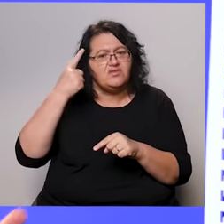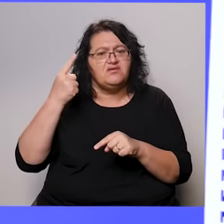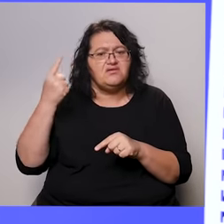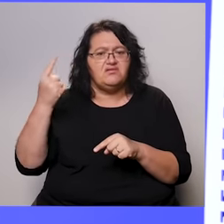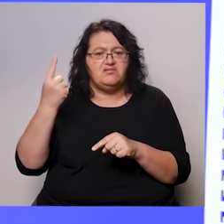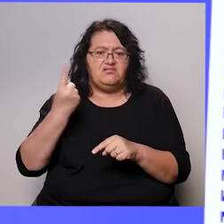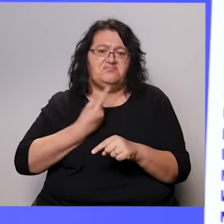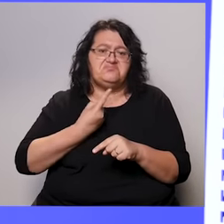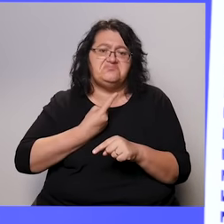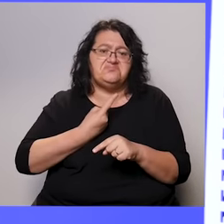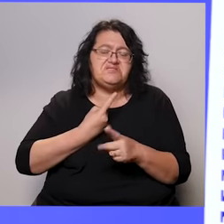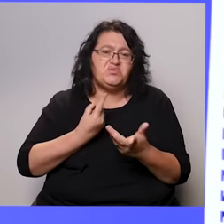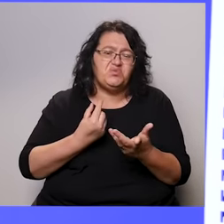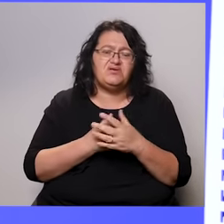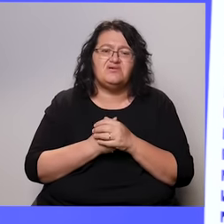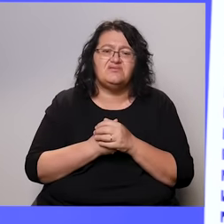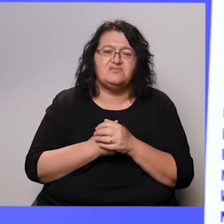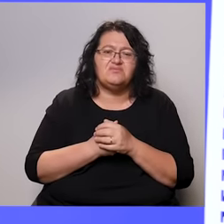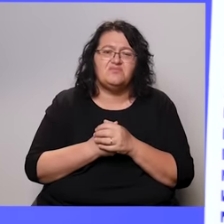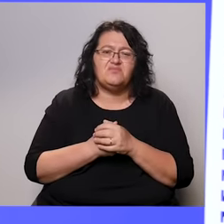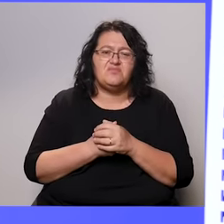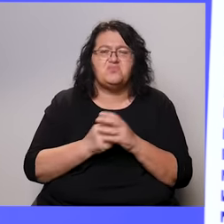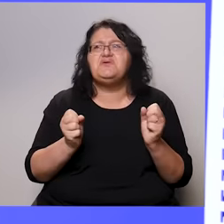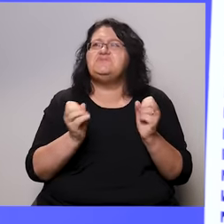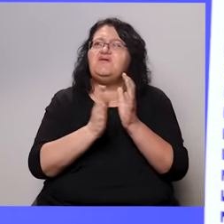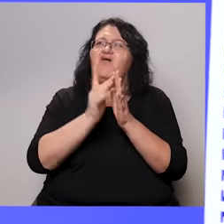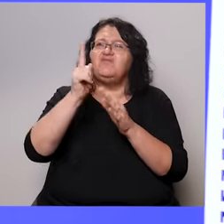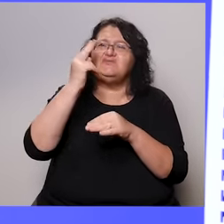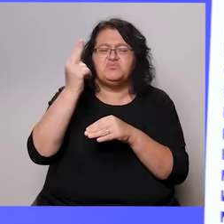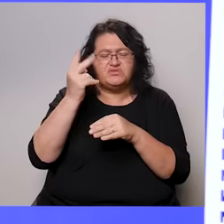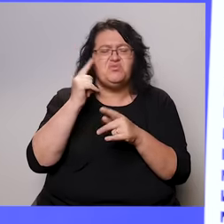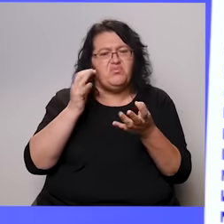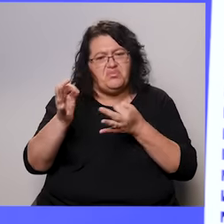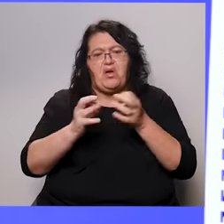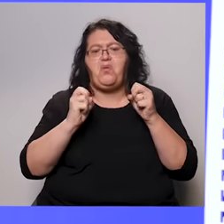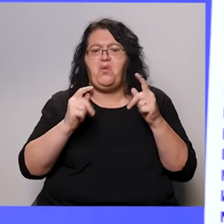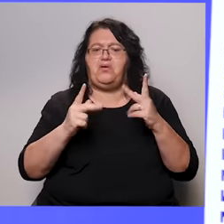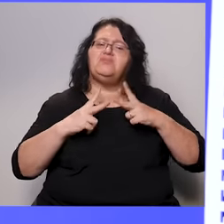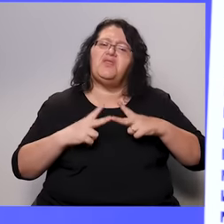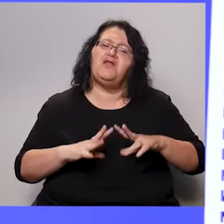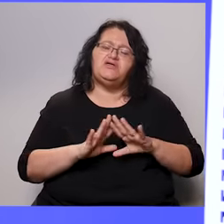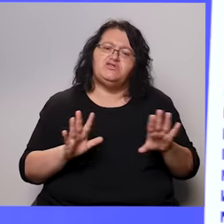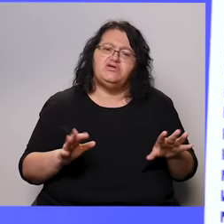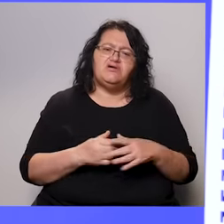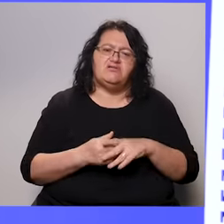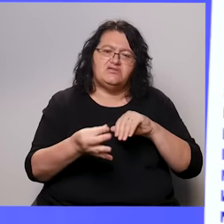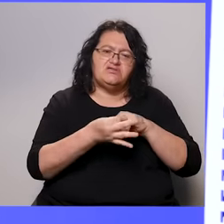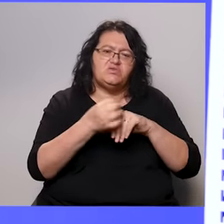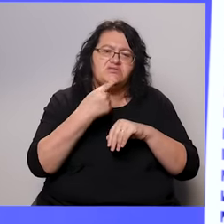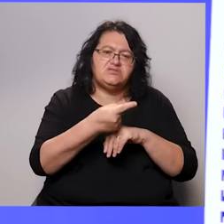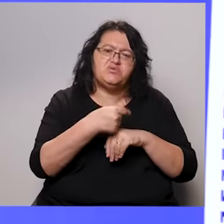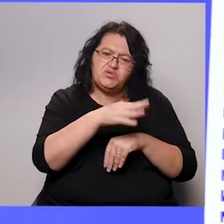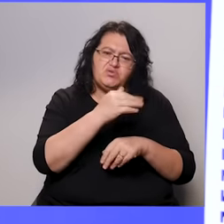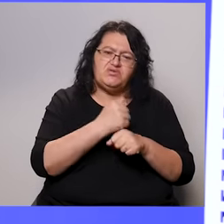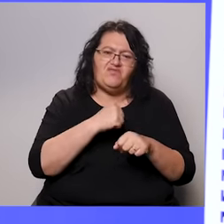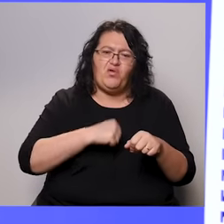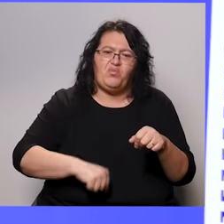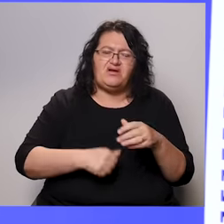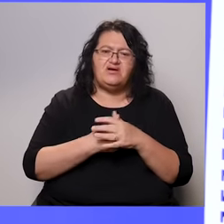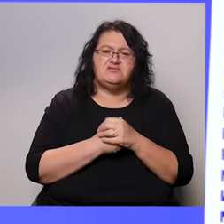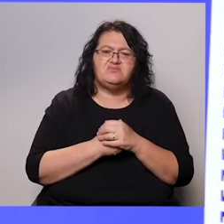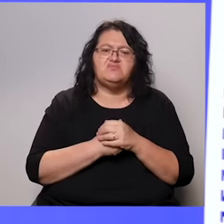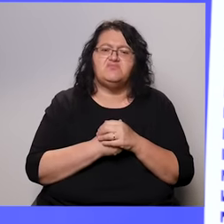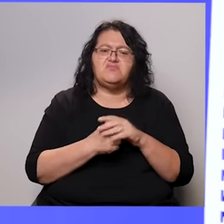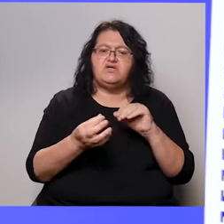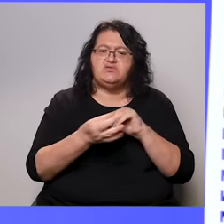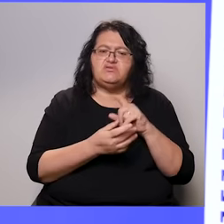mă confruntam. Am zis, slavă ție, Doamne. M-am liniștit. I-am zis soției, zic, ok, du-te, fă-ți intervenția. S-a